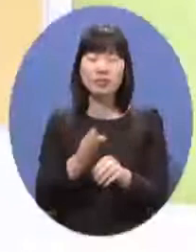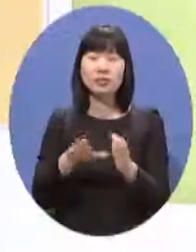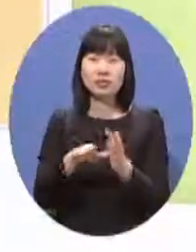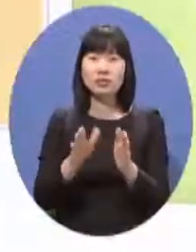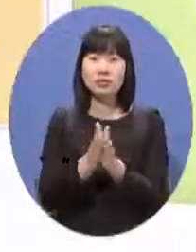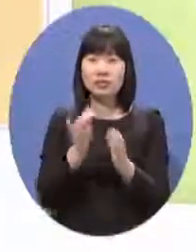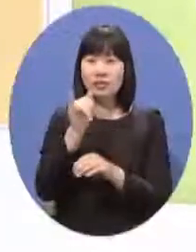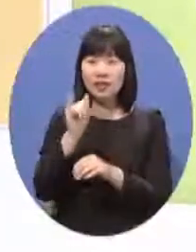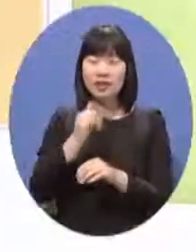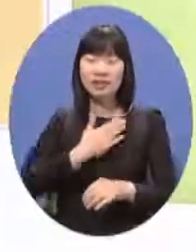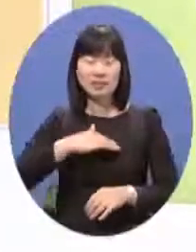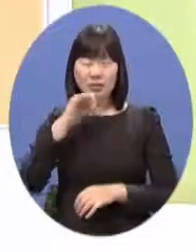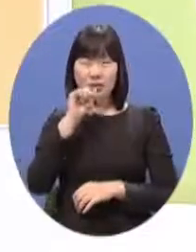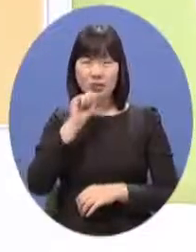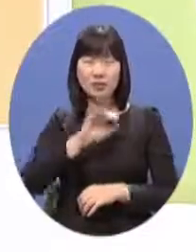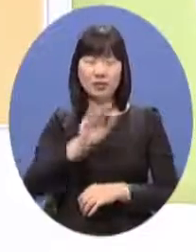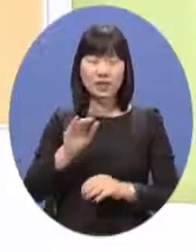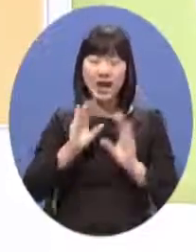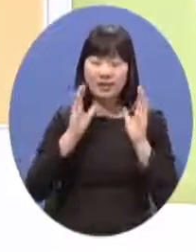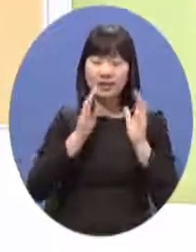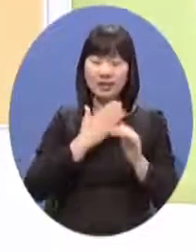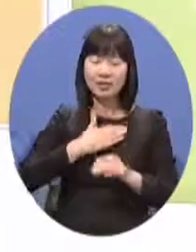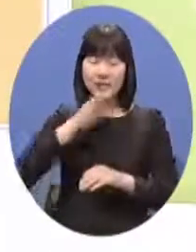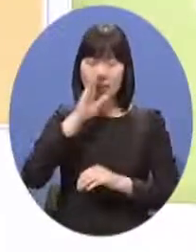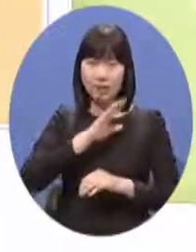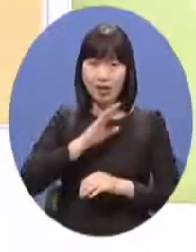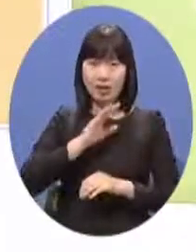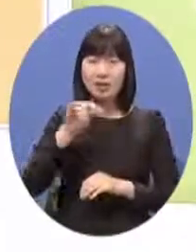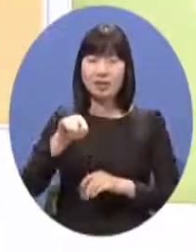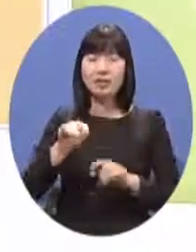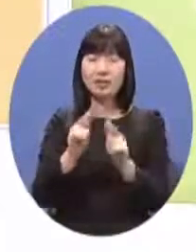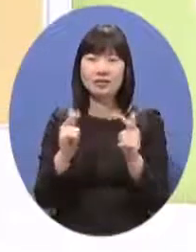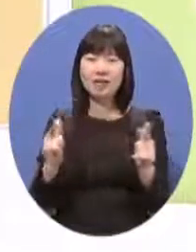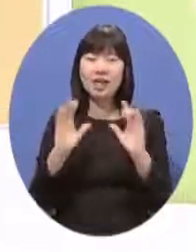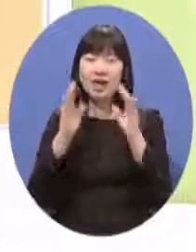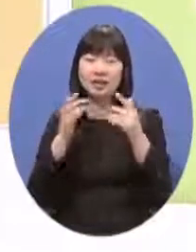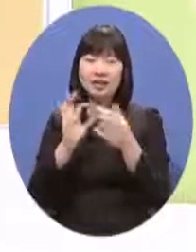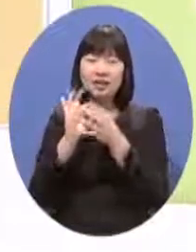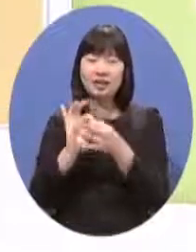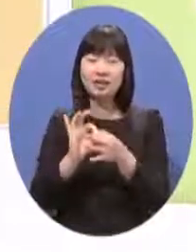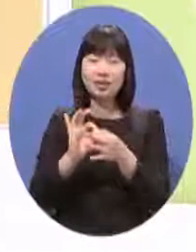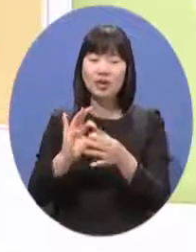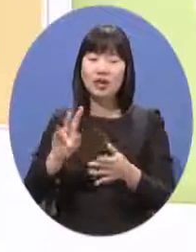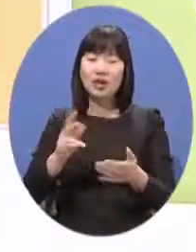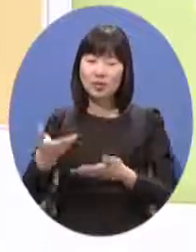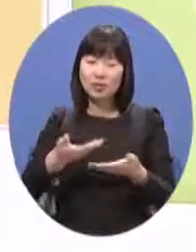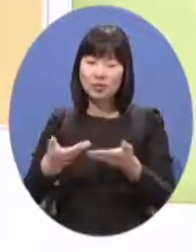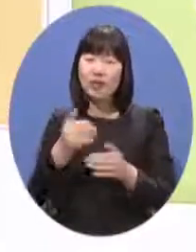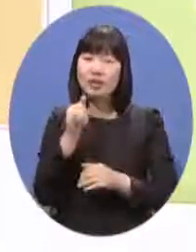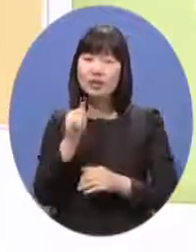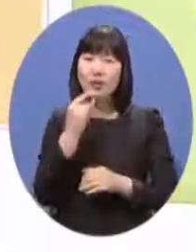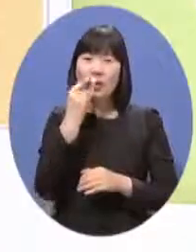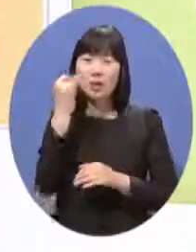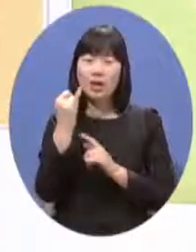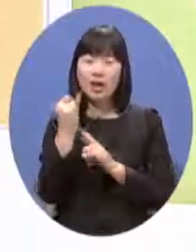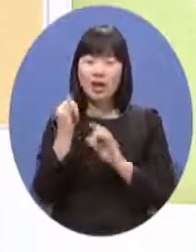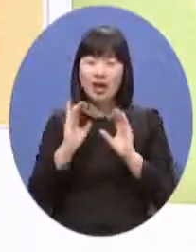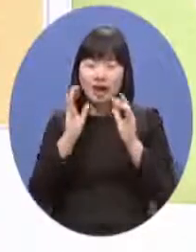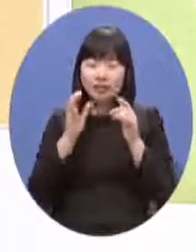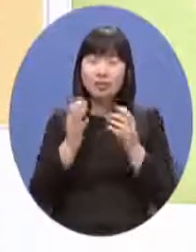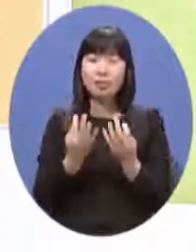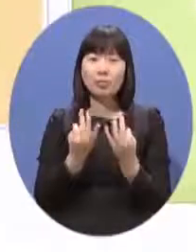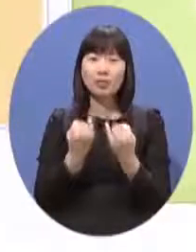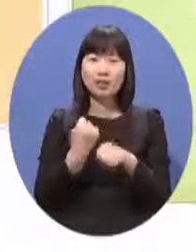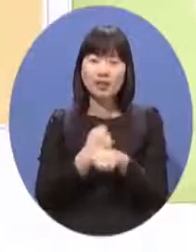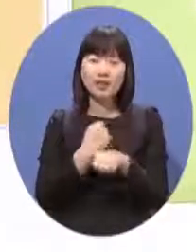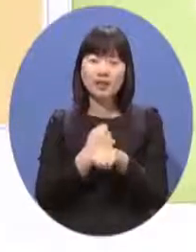그러니까 아, 기분이 좋구나, 우리 아기가 기분이 안 좋구나 하는 것들을 아기하고 계속 왔다 갔다 하시고 예, 엄마하고 아기가 많이